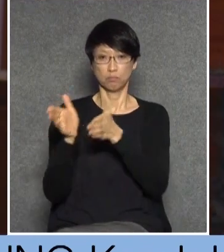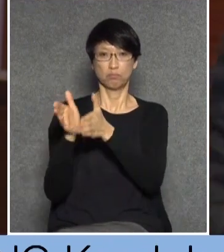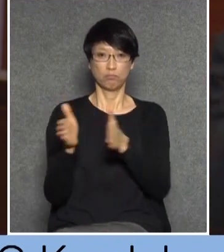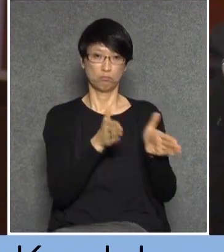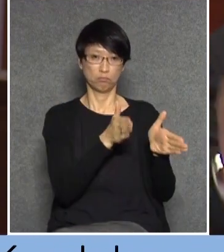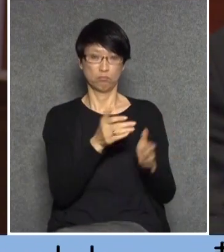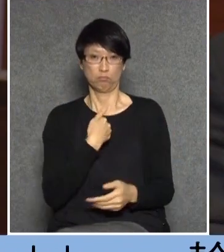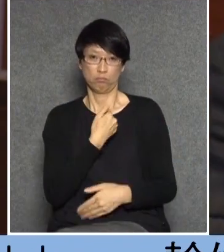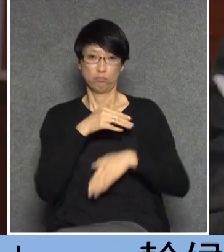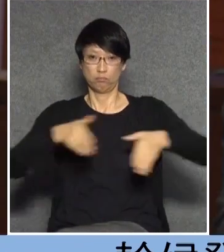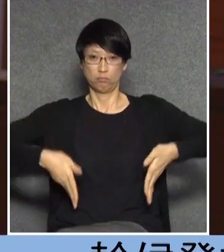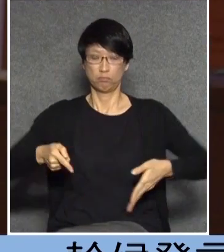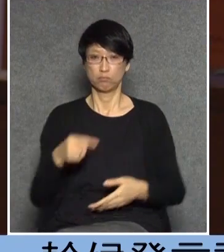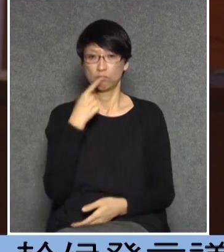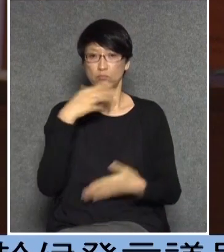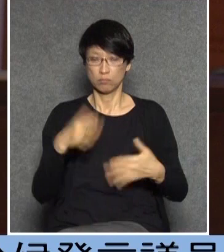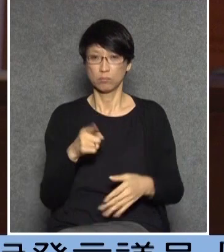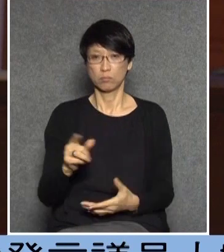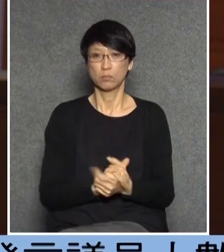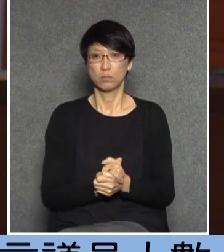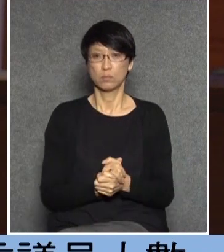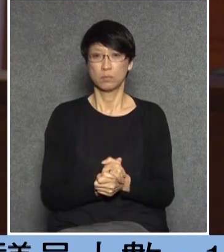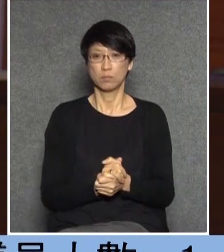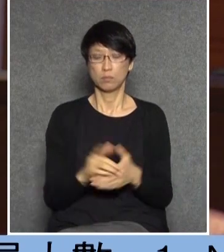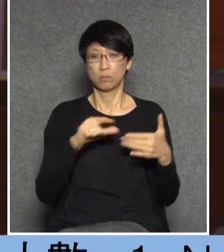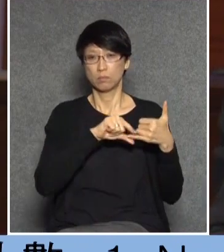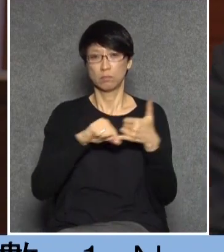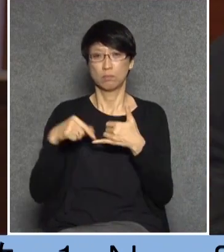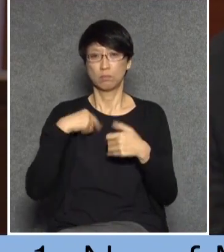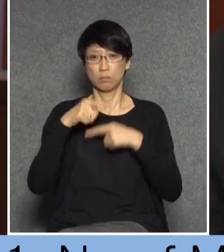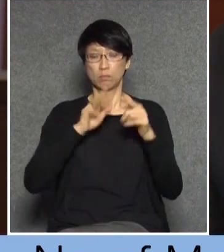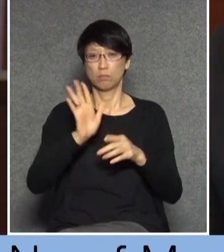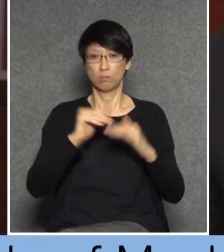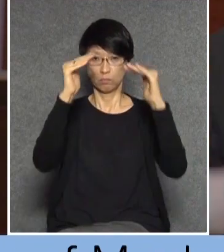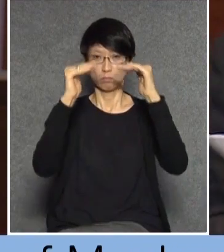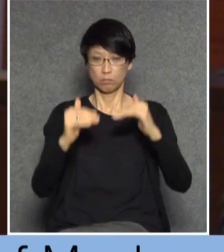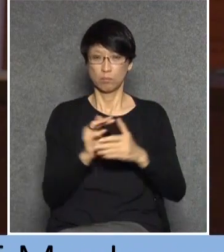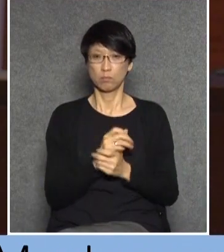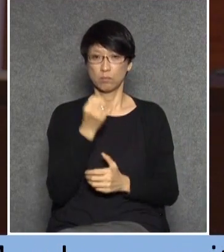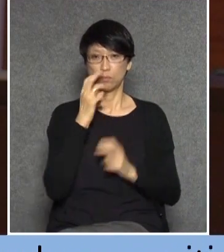系嘛？呢笔我都讲完，费事你话我喺度拉布。下一筆，港鐵